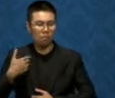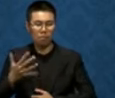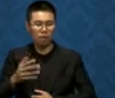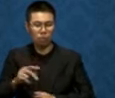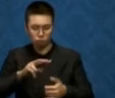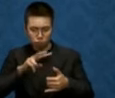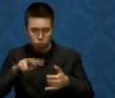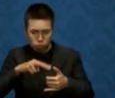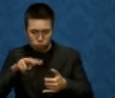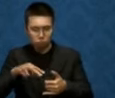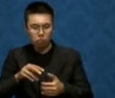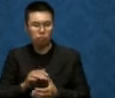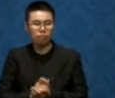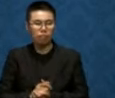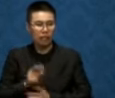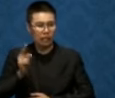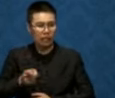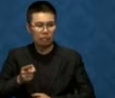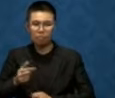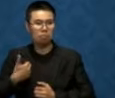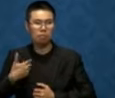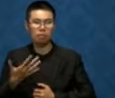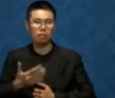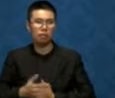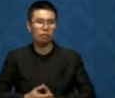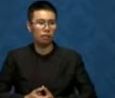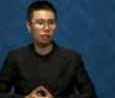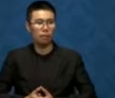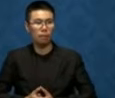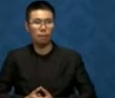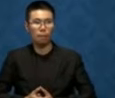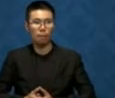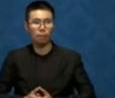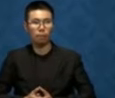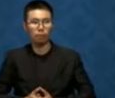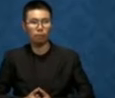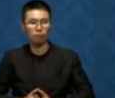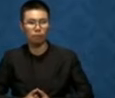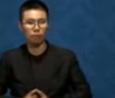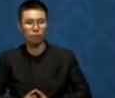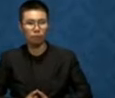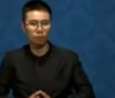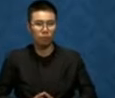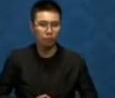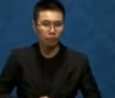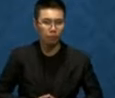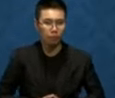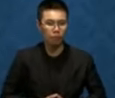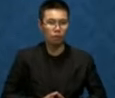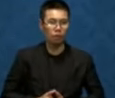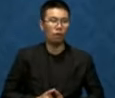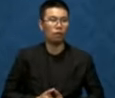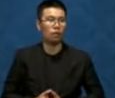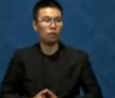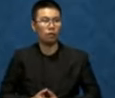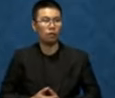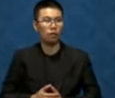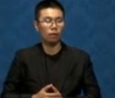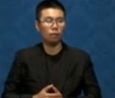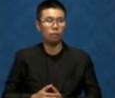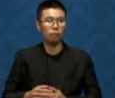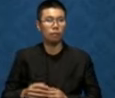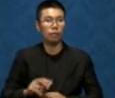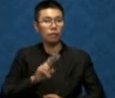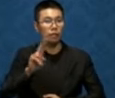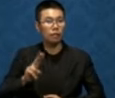ตรวจสอบการอย่างจริงจังนะครับสไลด์ต่อไปครับการใช้พลังงานหมุนเวียนอันนี้เป็น